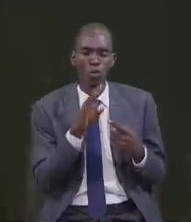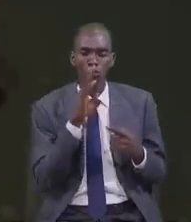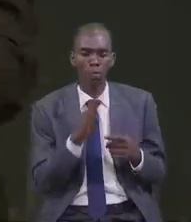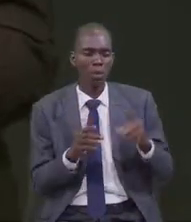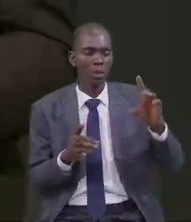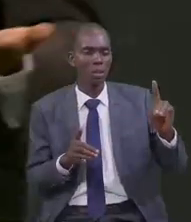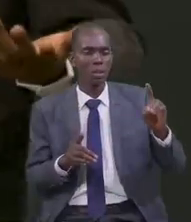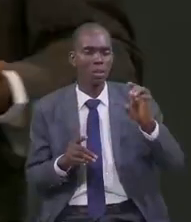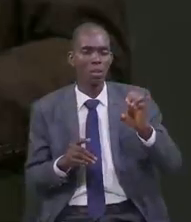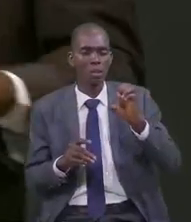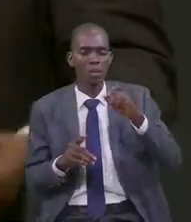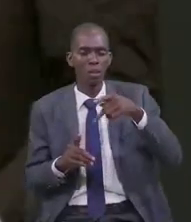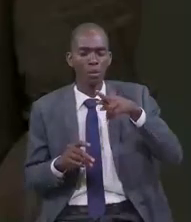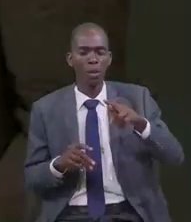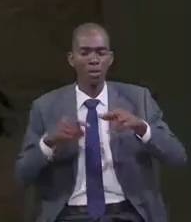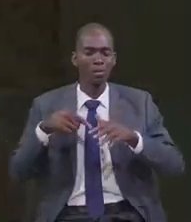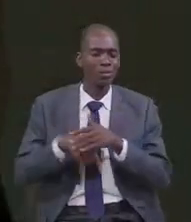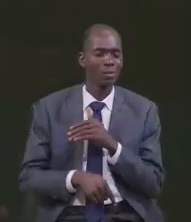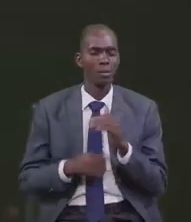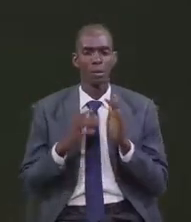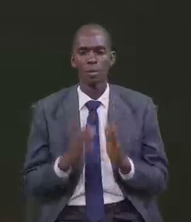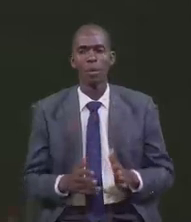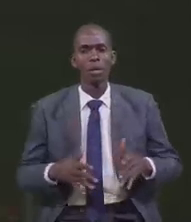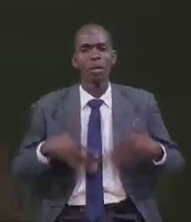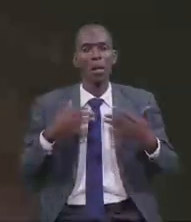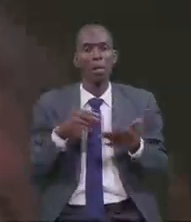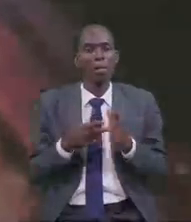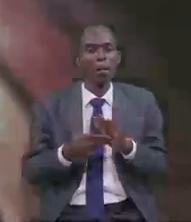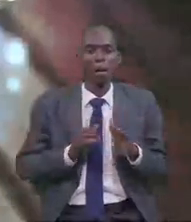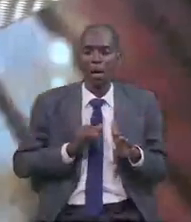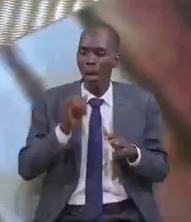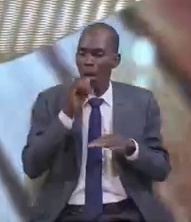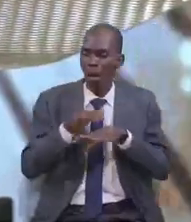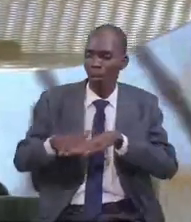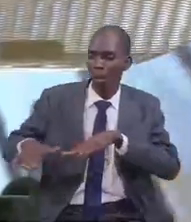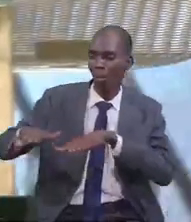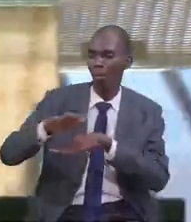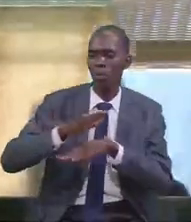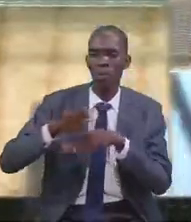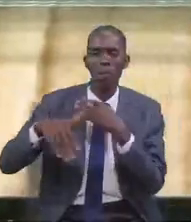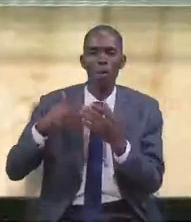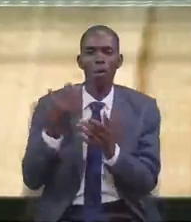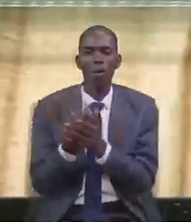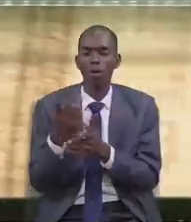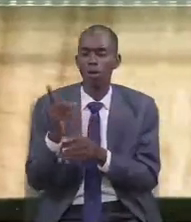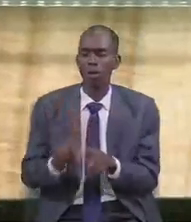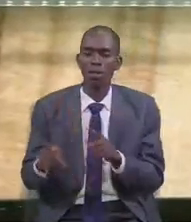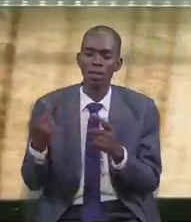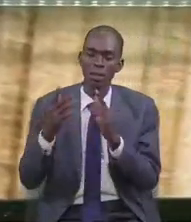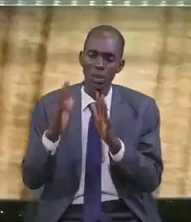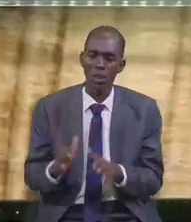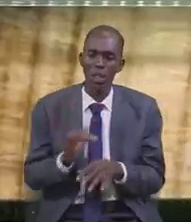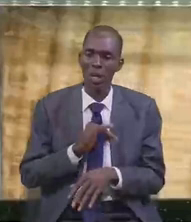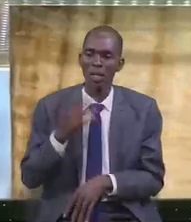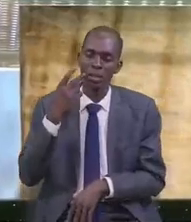Tu dis que je suis plus élevé que ceux qui sont superficiels dans le monde. Si cela est vrai,